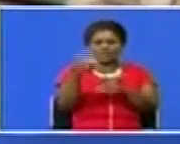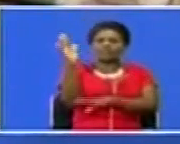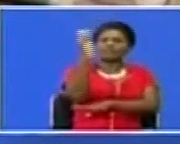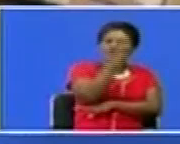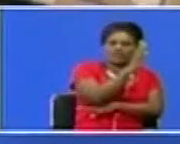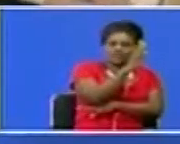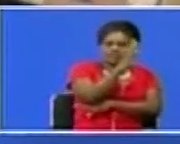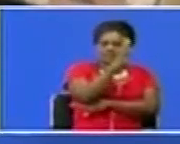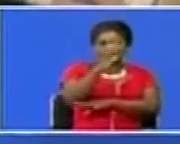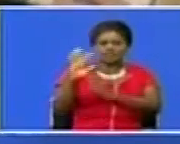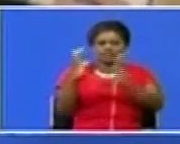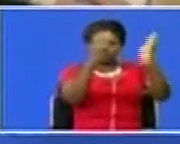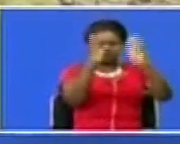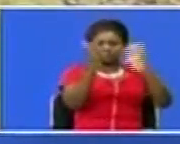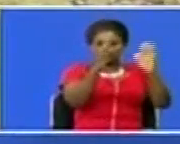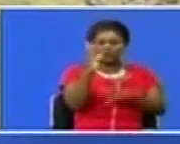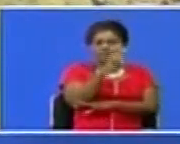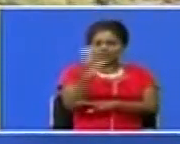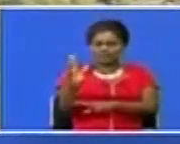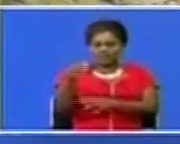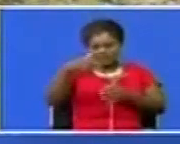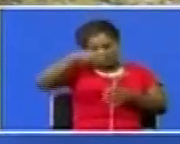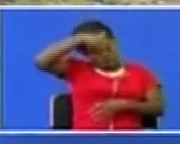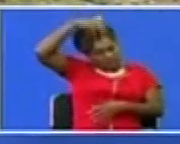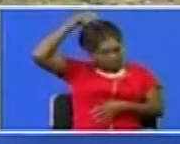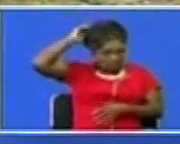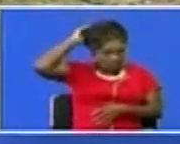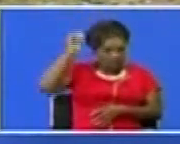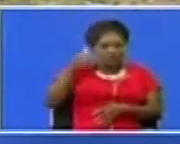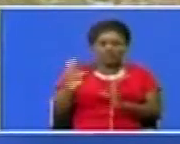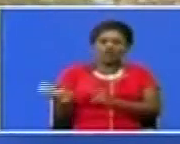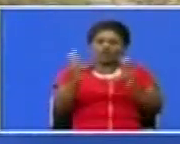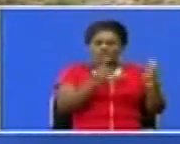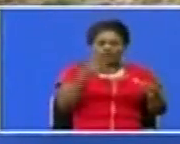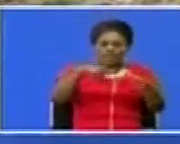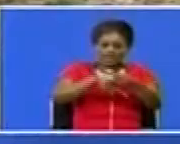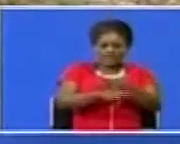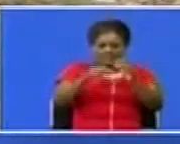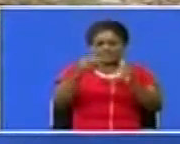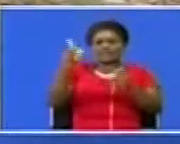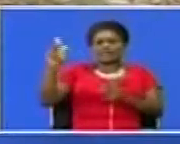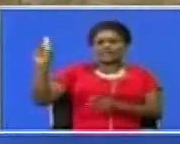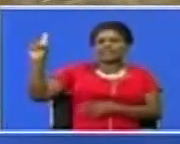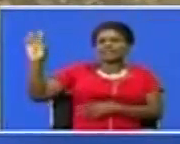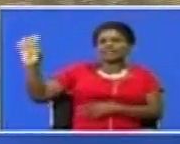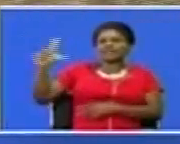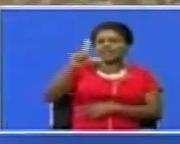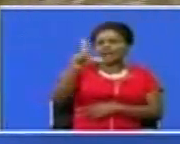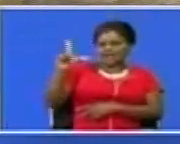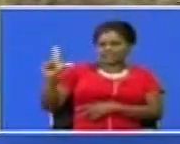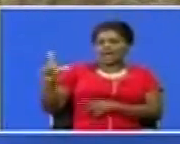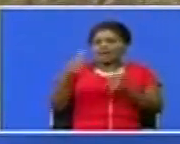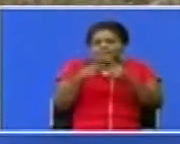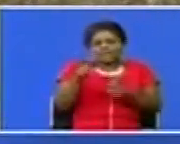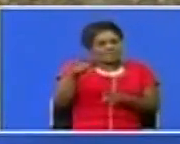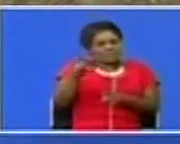park is the same thick bush in the barracks. Wanyama hao wanasemekana kuwa na mazoea ya kuingia katika kambi ya jeshi ya Langata licha ya kuwa